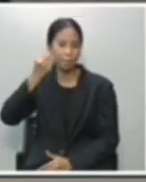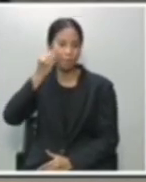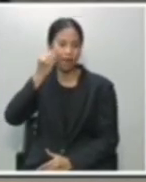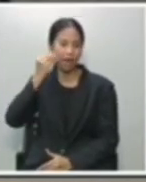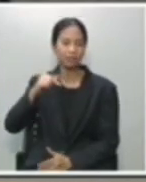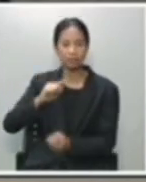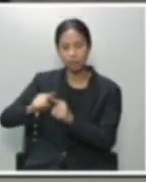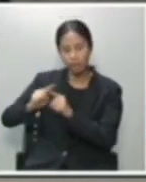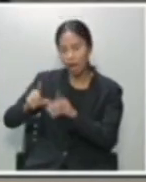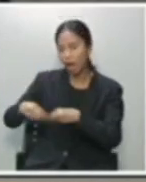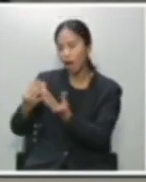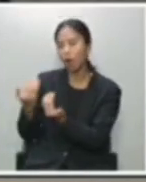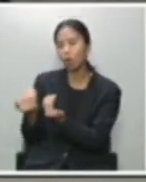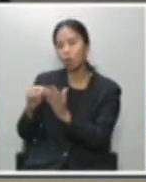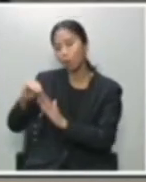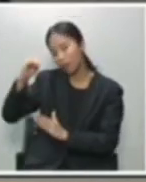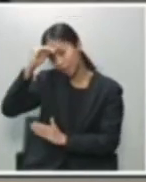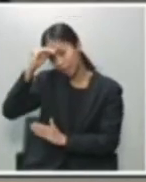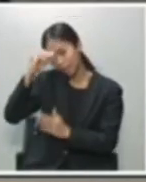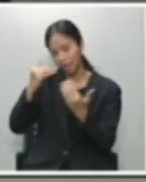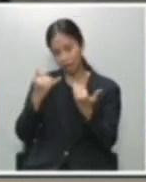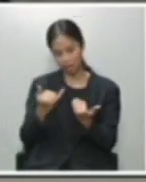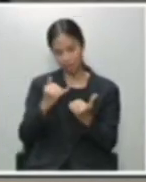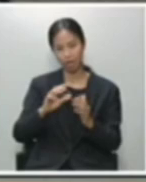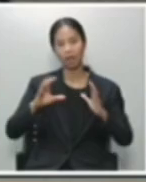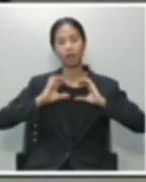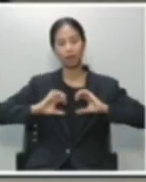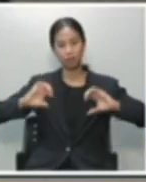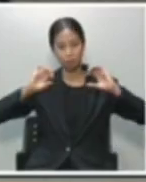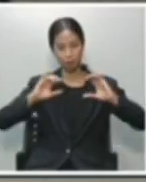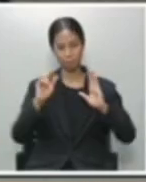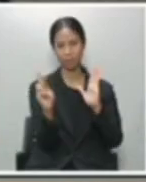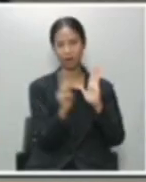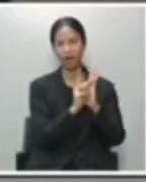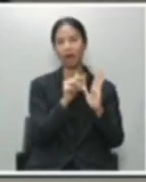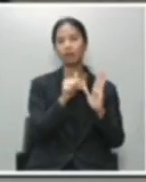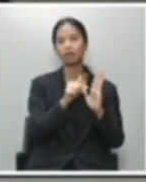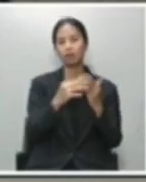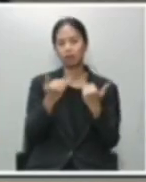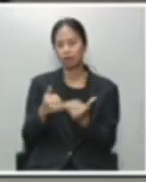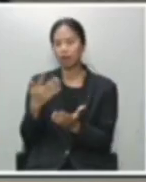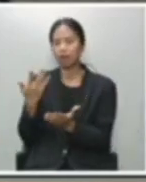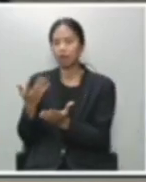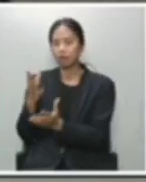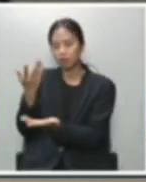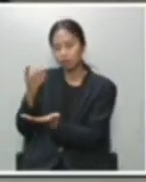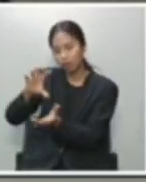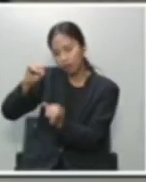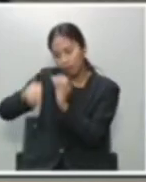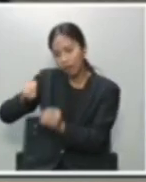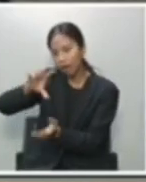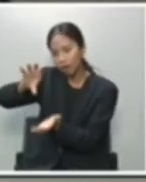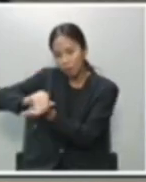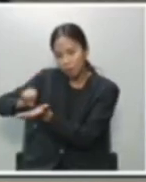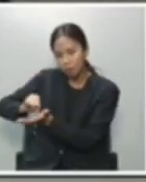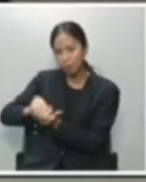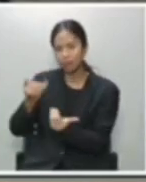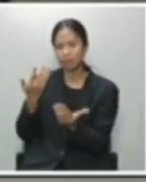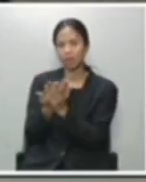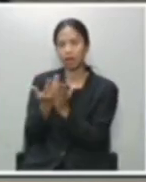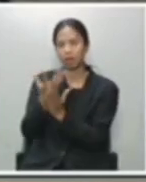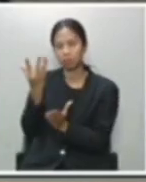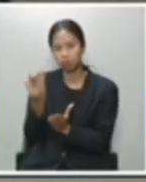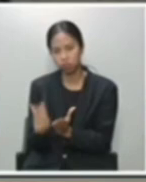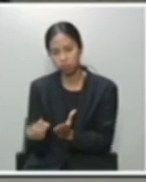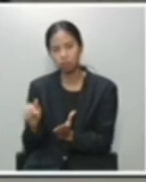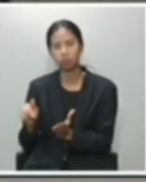ประกาศของรัฐบาลออกมาแบบนี้แล้วที่เคยเก็บได้วันละ 4-500 บาทก็เหลือวันละไม่ถึง100บาทก็ไม่เพียงพอ